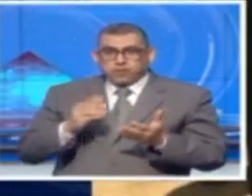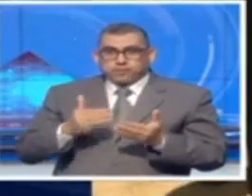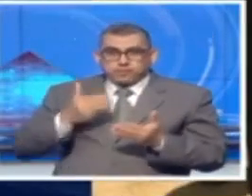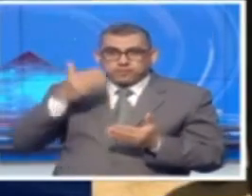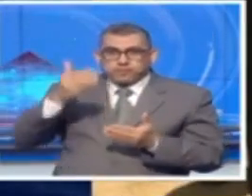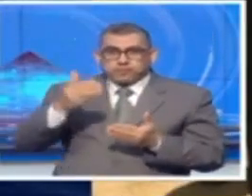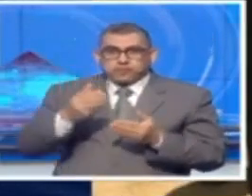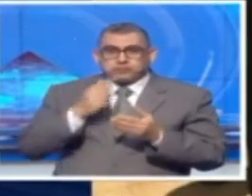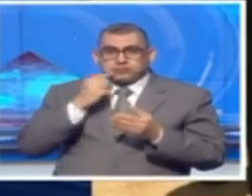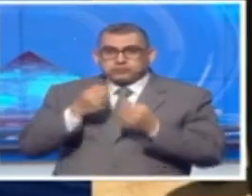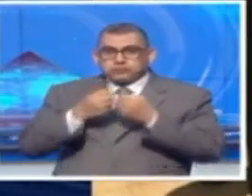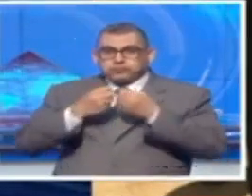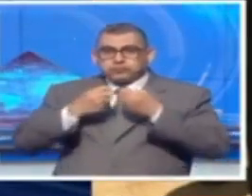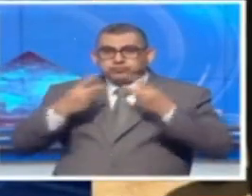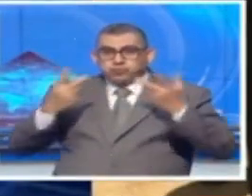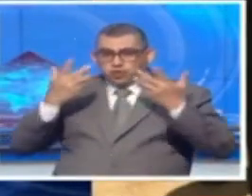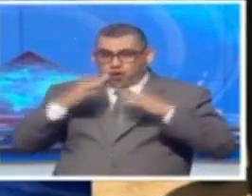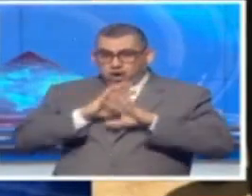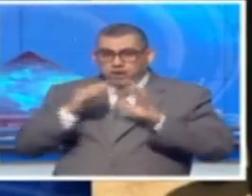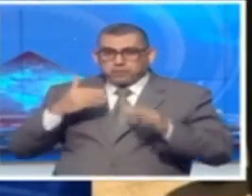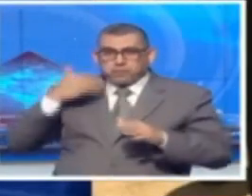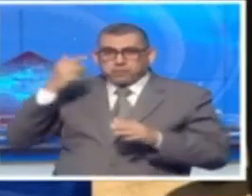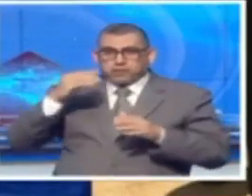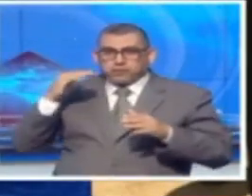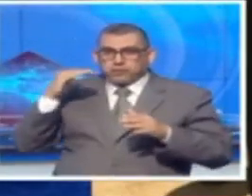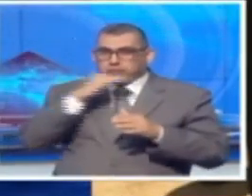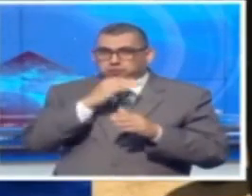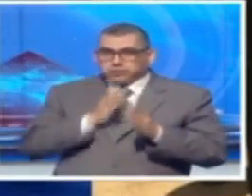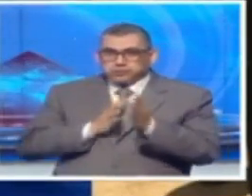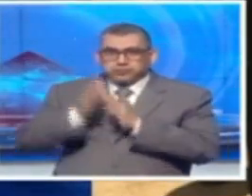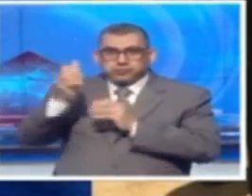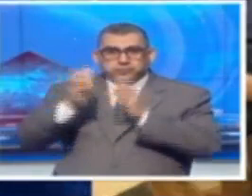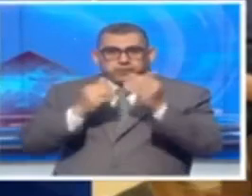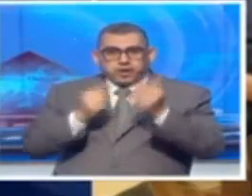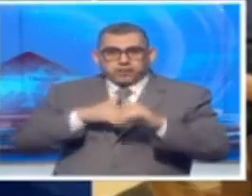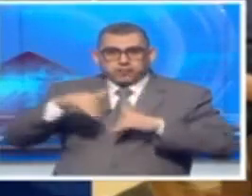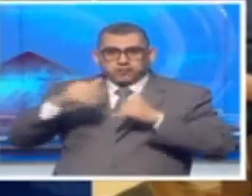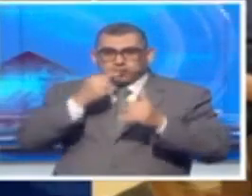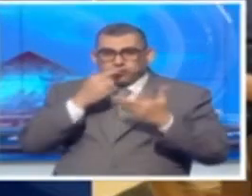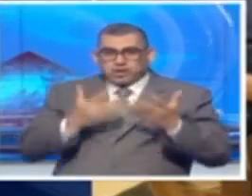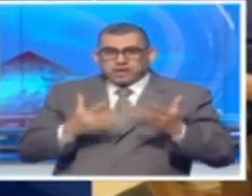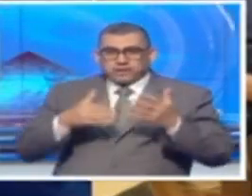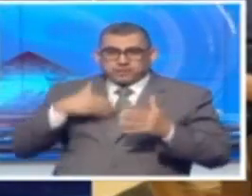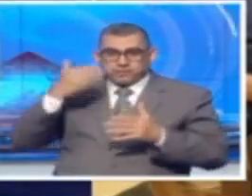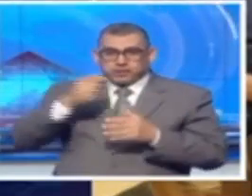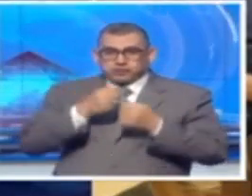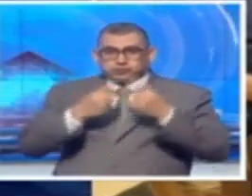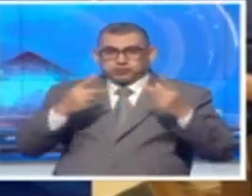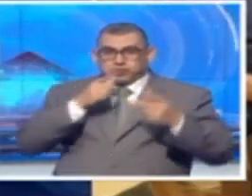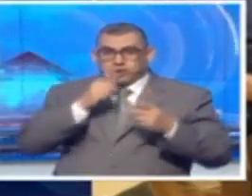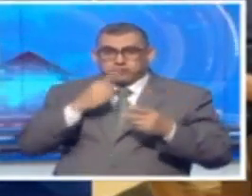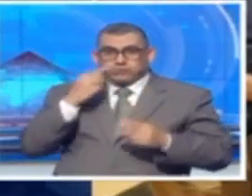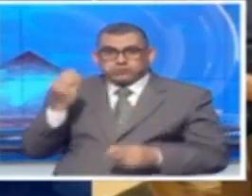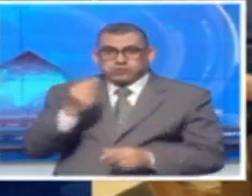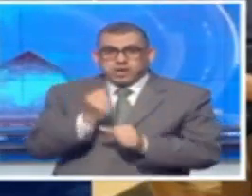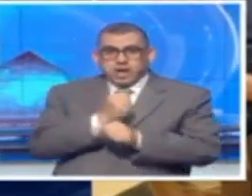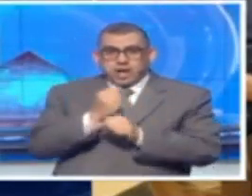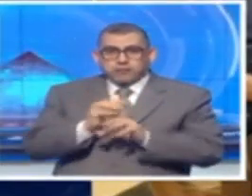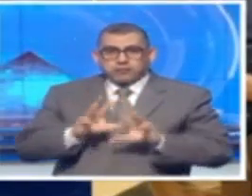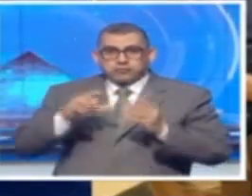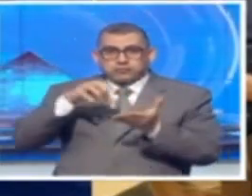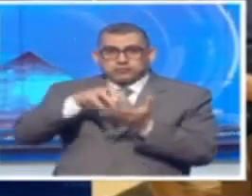أن تحدث بعد انتهائها انفراجة كبيرة في المرور. وتفقد الأعمال